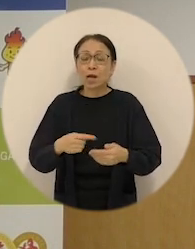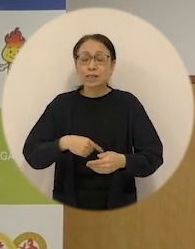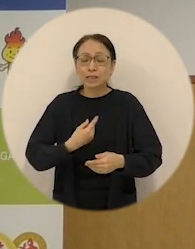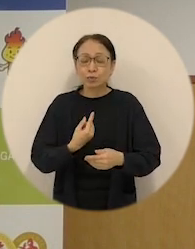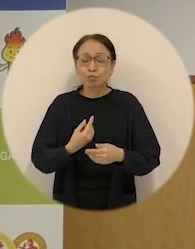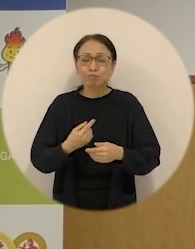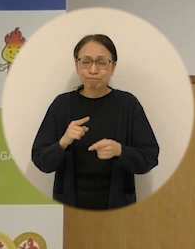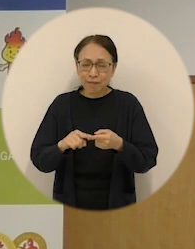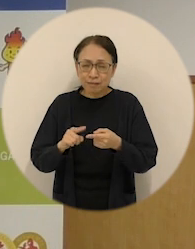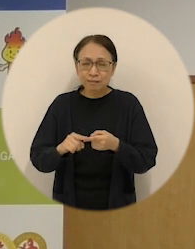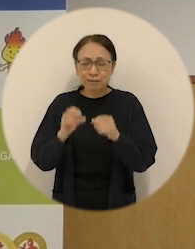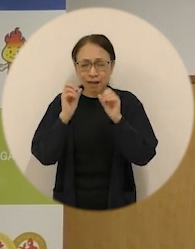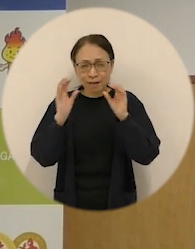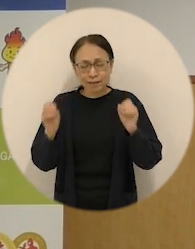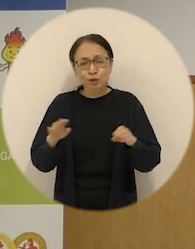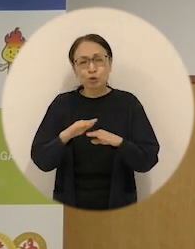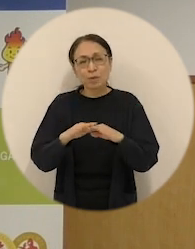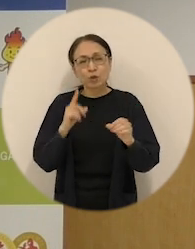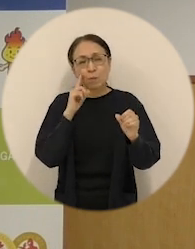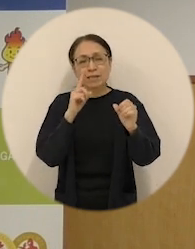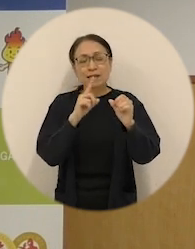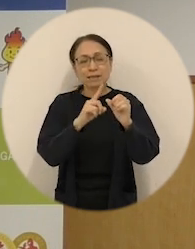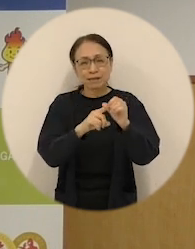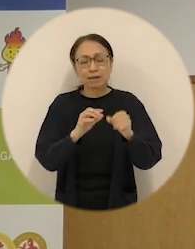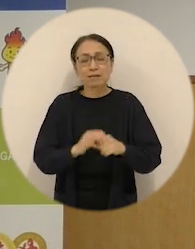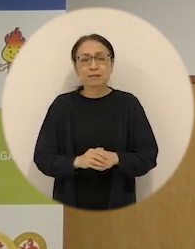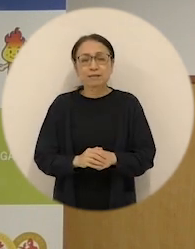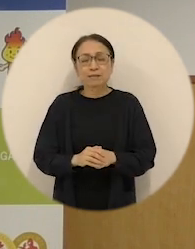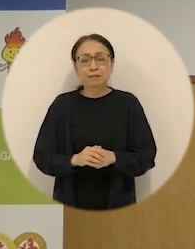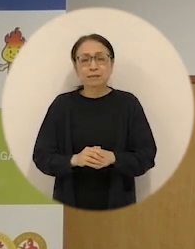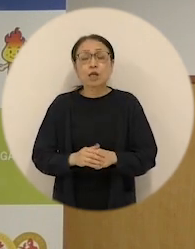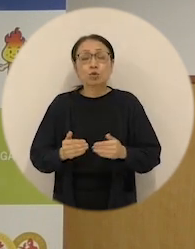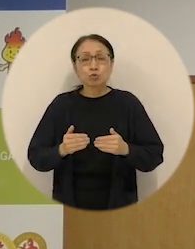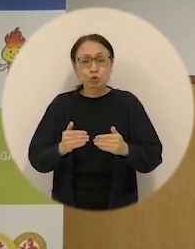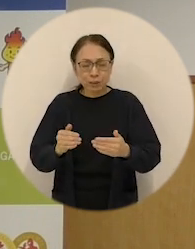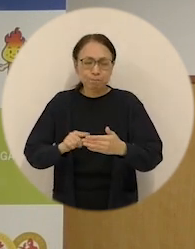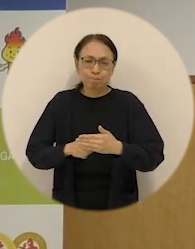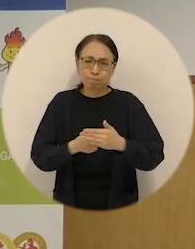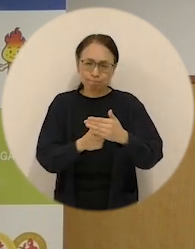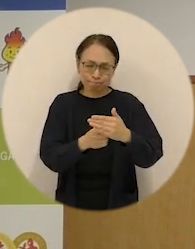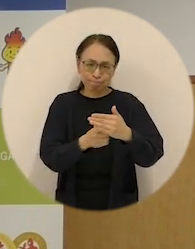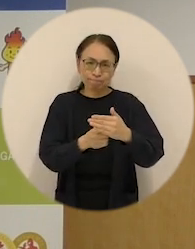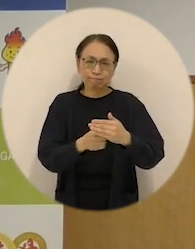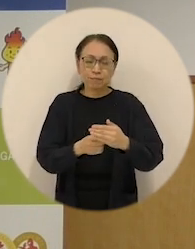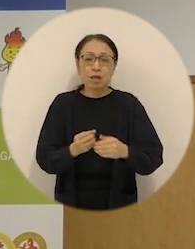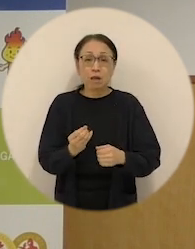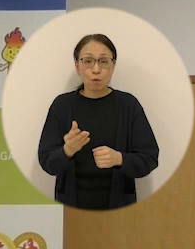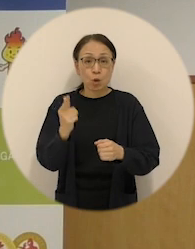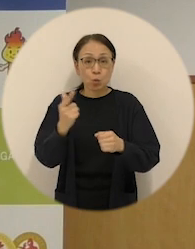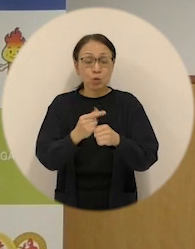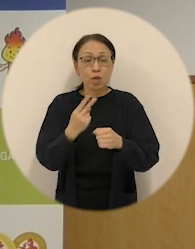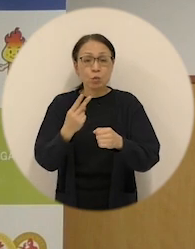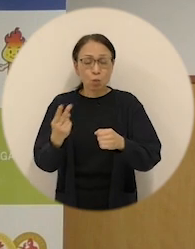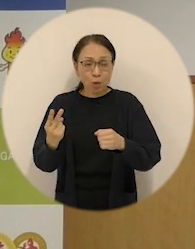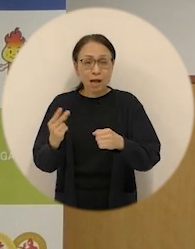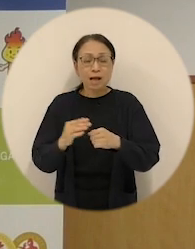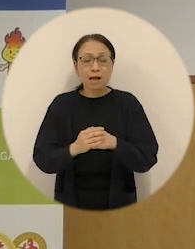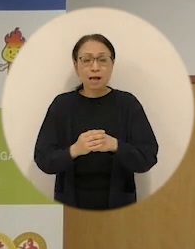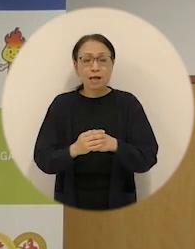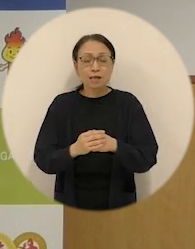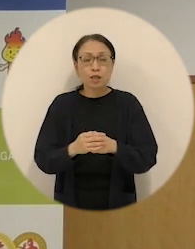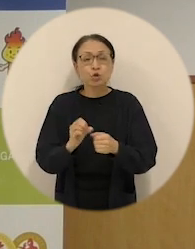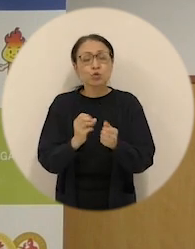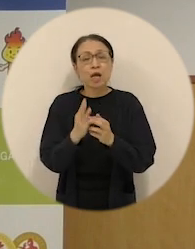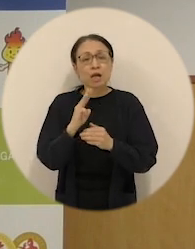街を目指し男女共同参画社会の推進に取り組むとともに、令和6年度は須賀川男女